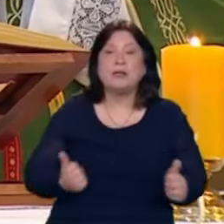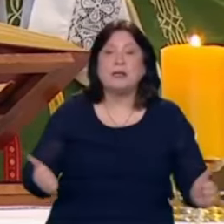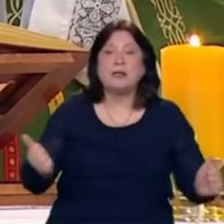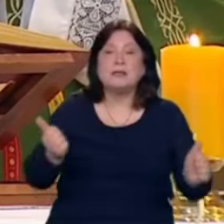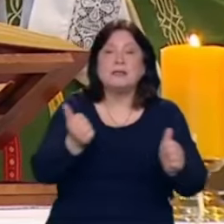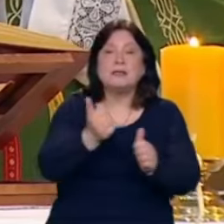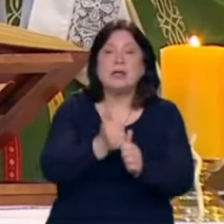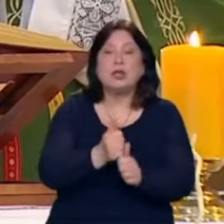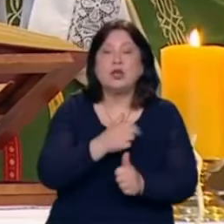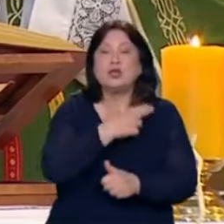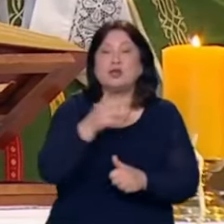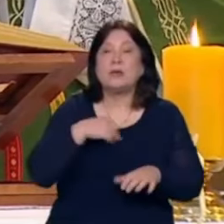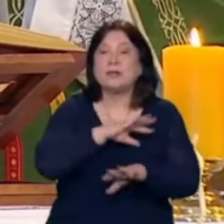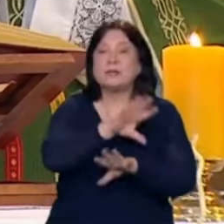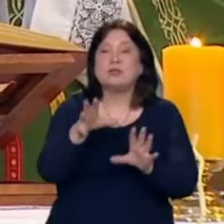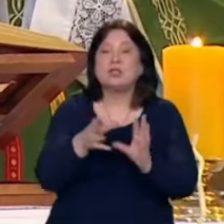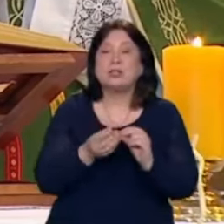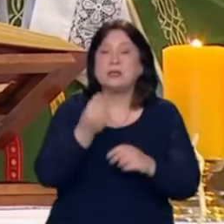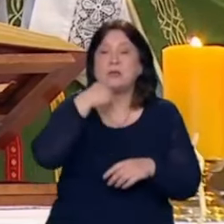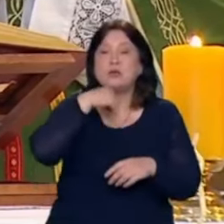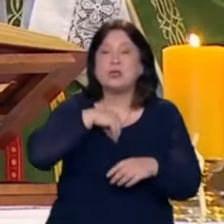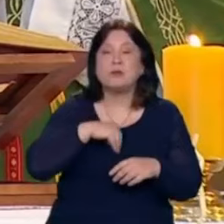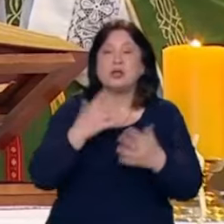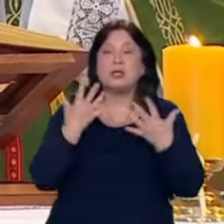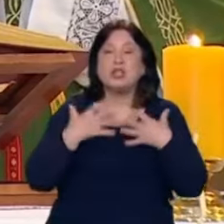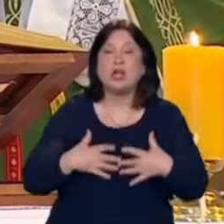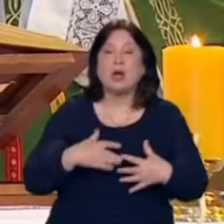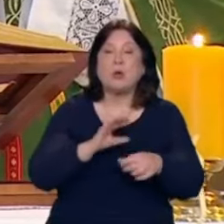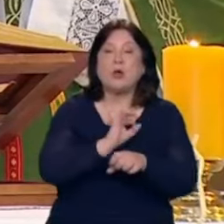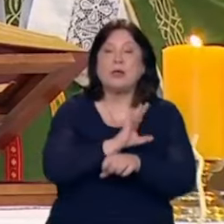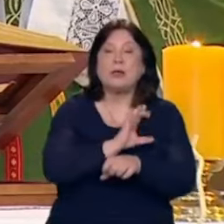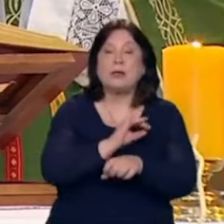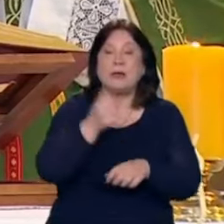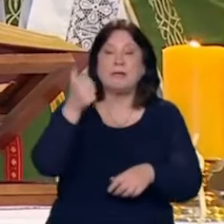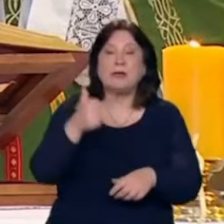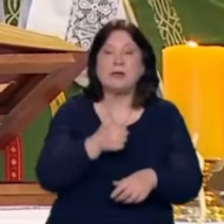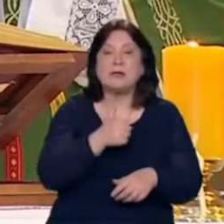wszystkich przyjmujących ciało i krew